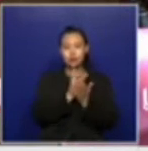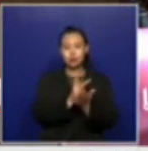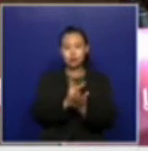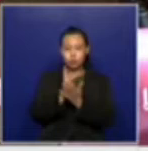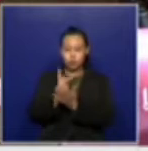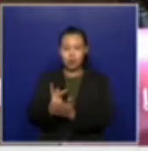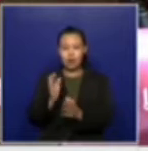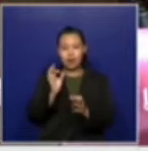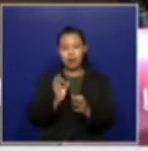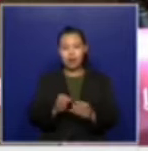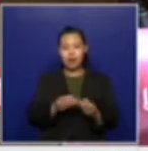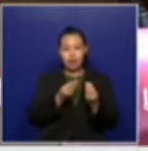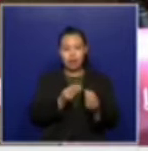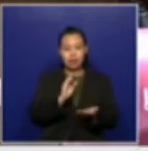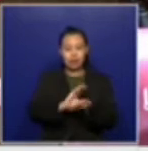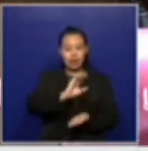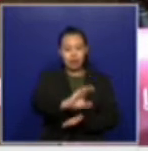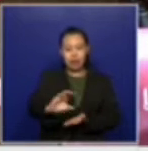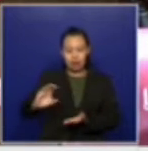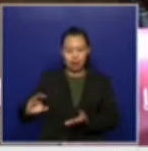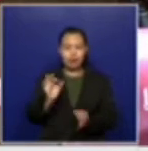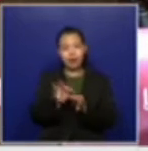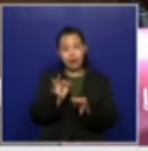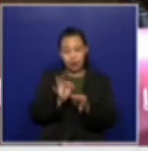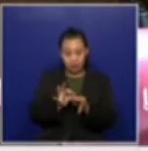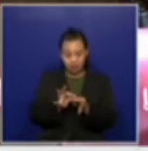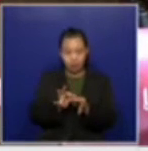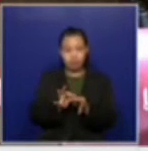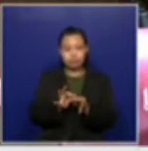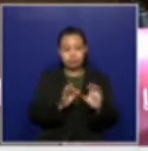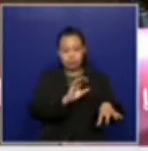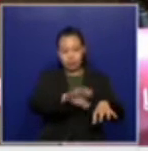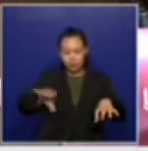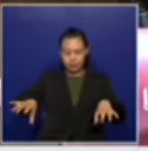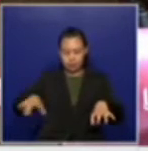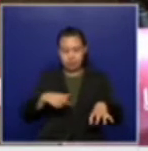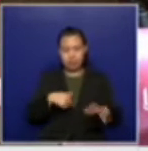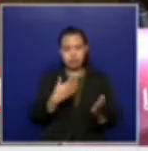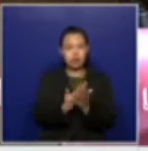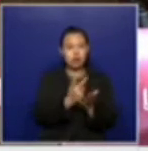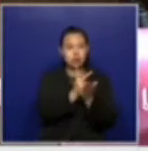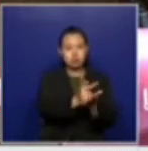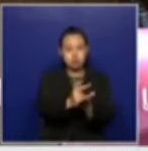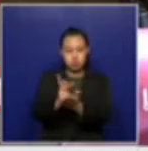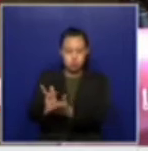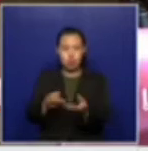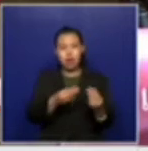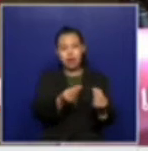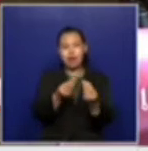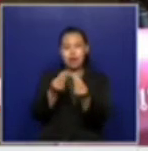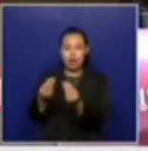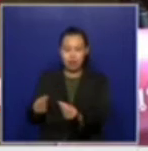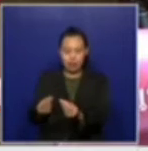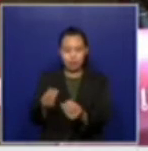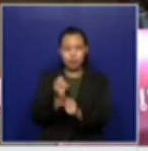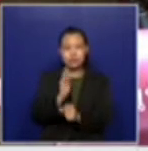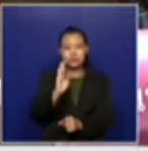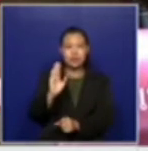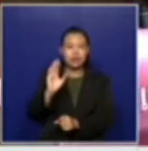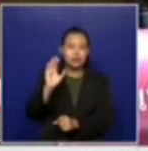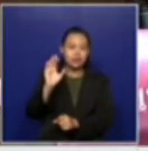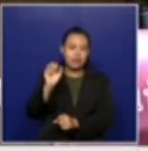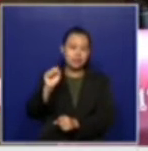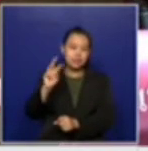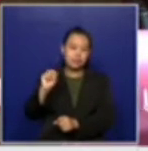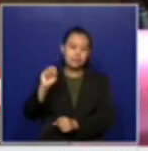การเงินเพื่อให้มีการปล่อยสินเชื่อผ่อนปลนให้กับ SME นำไปหมุนเวียนในธุรกิจดังกล่า